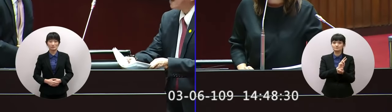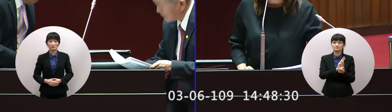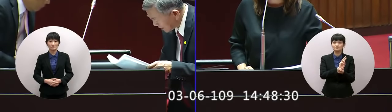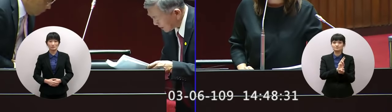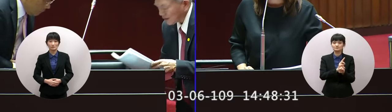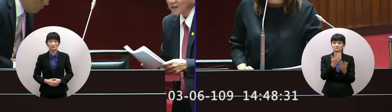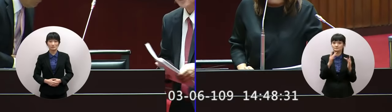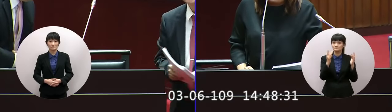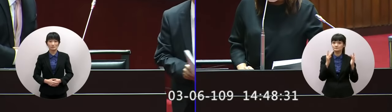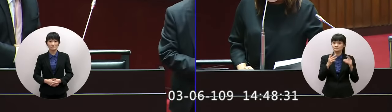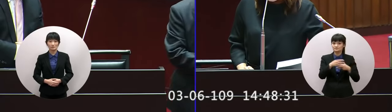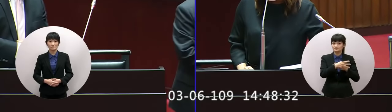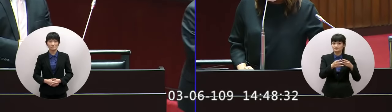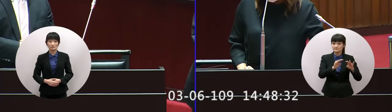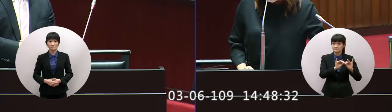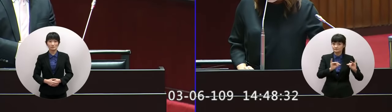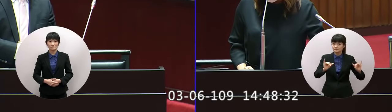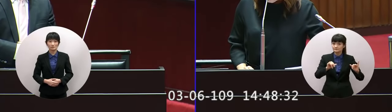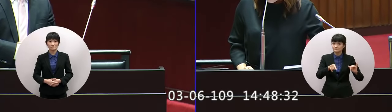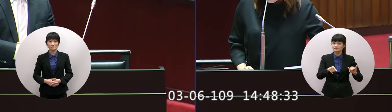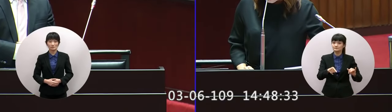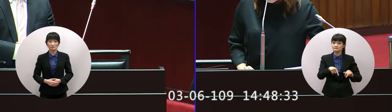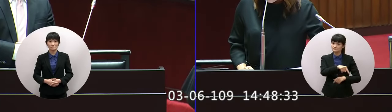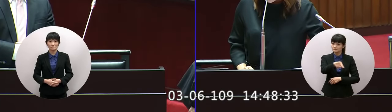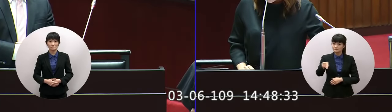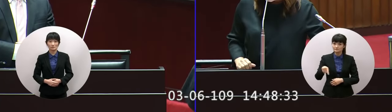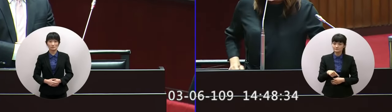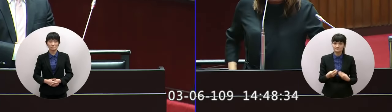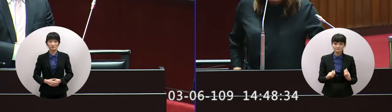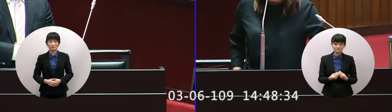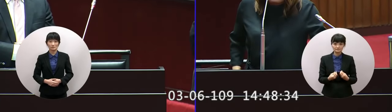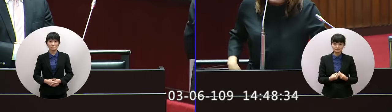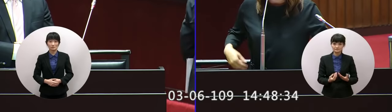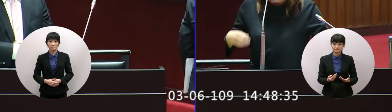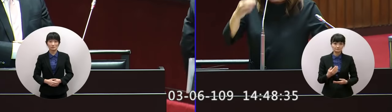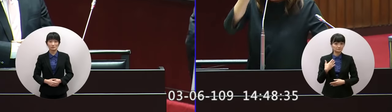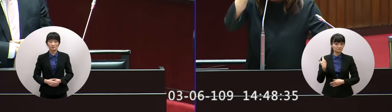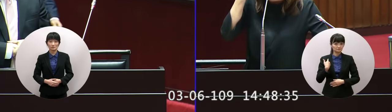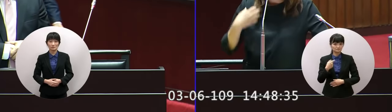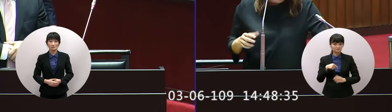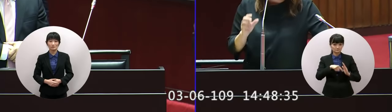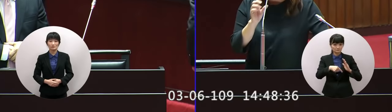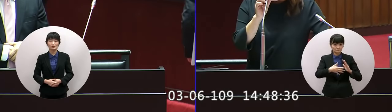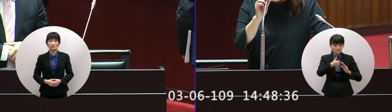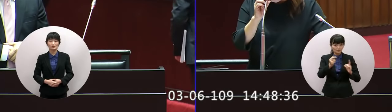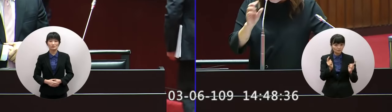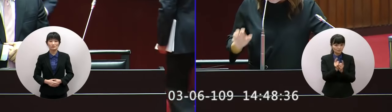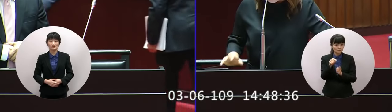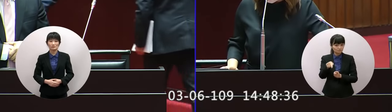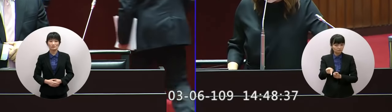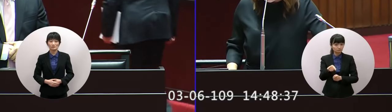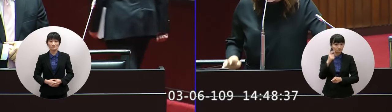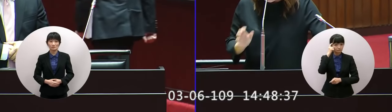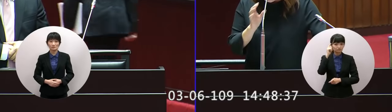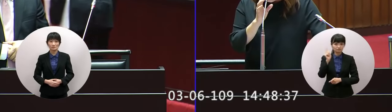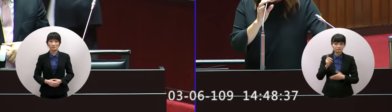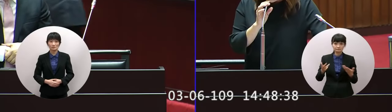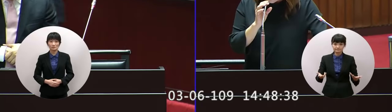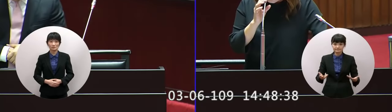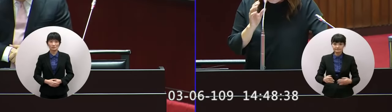林班地的一些利用，不知道院长对林班地有什么样的看法。我先简单